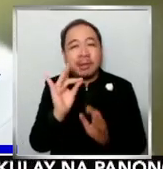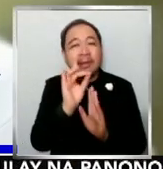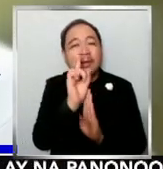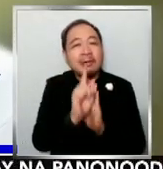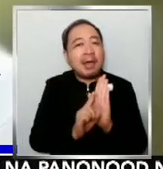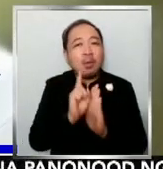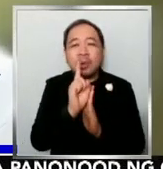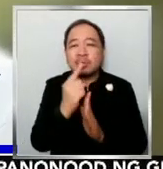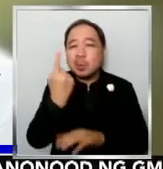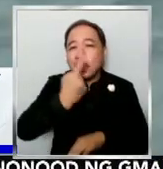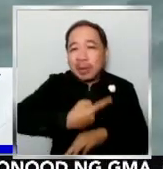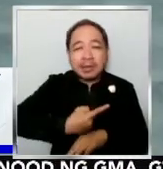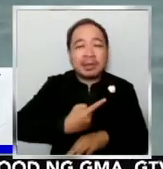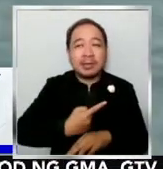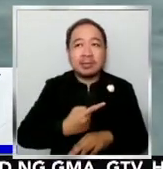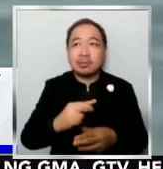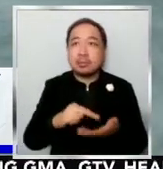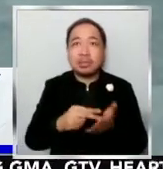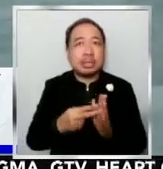ko yung stress sa work.